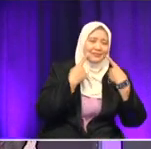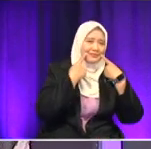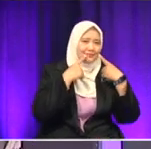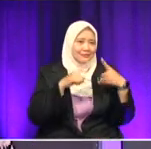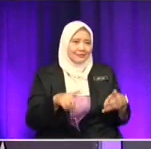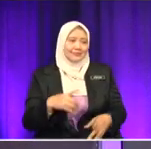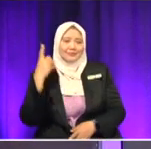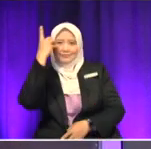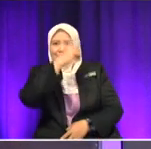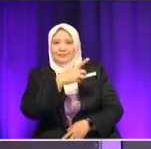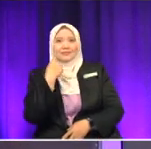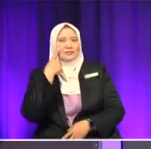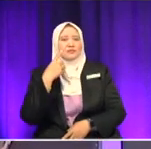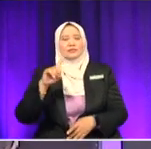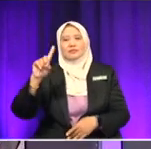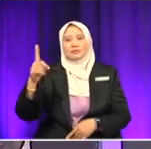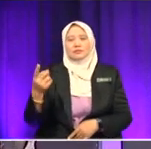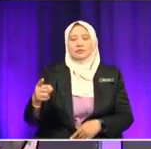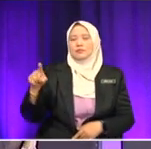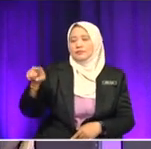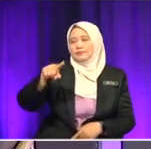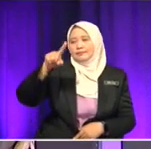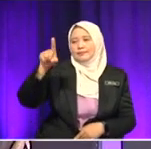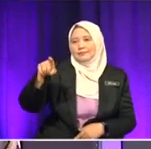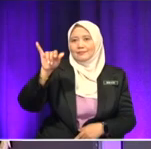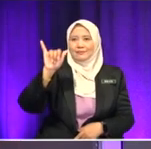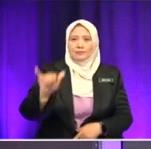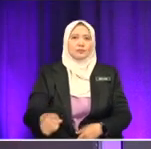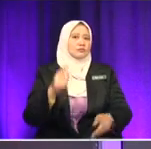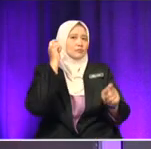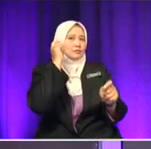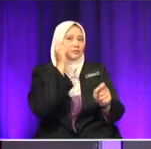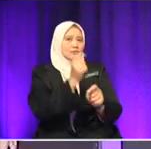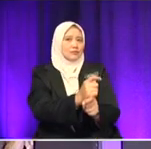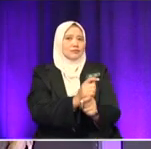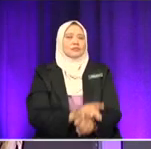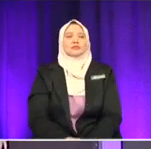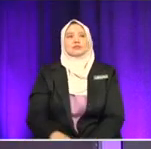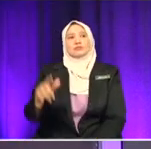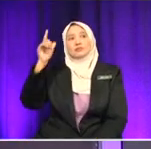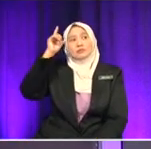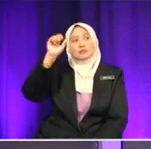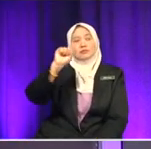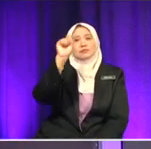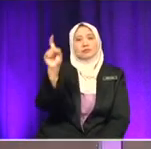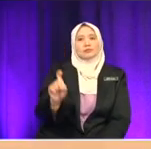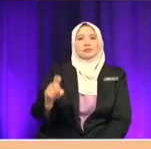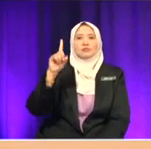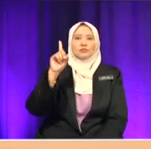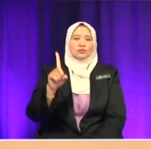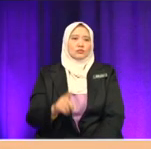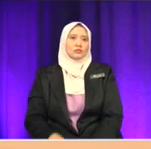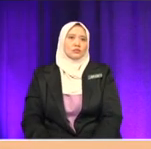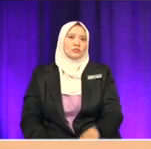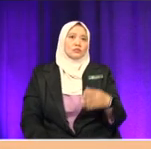Kita tinggal nak bulat jawapan mana yang tepat je. Okey, jom kita tengok contoh soalan yang pertama. Sila. Raja menunjukkan